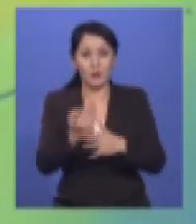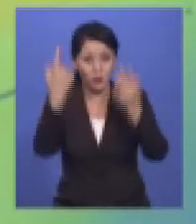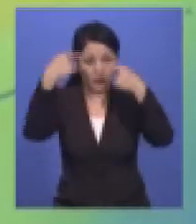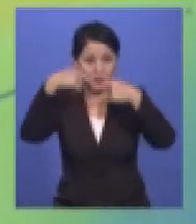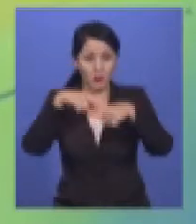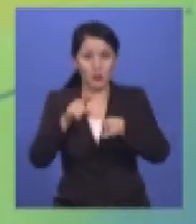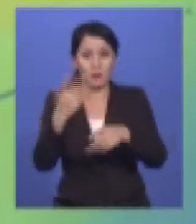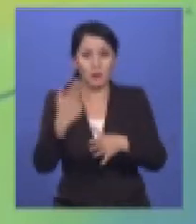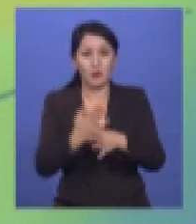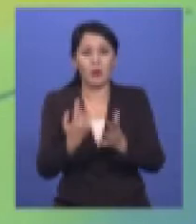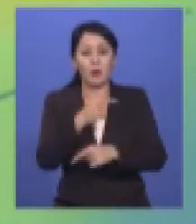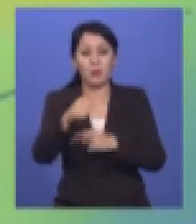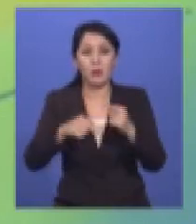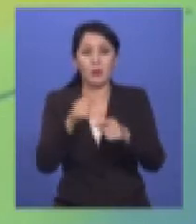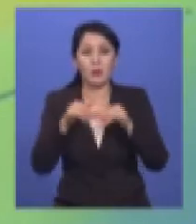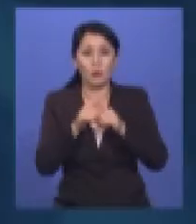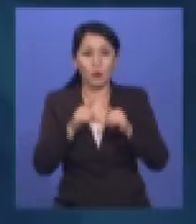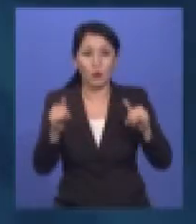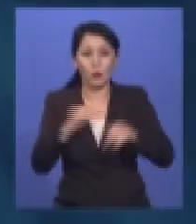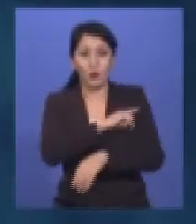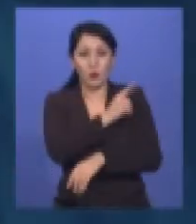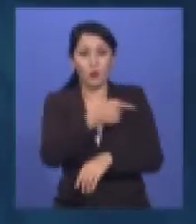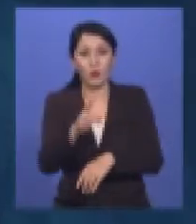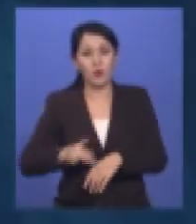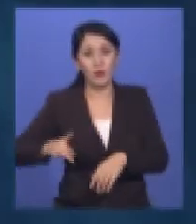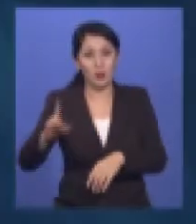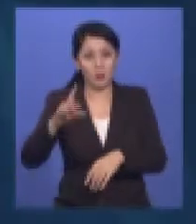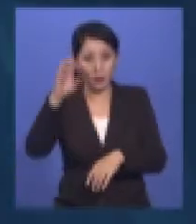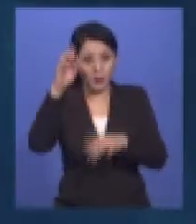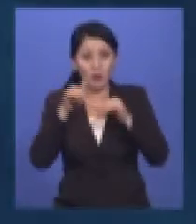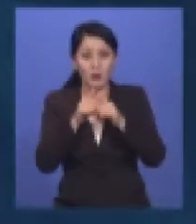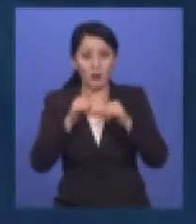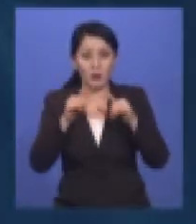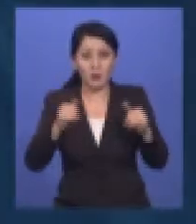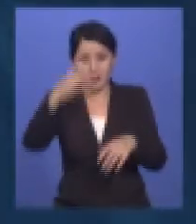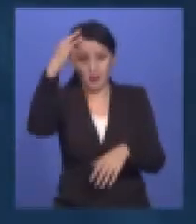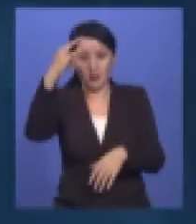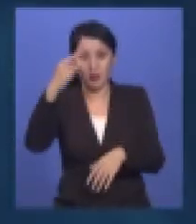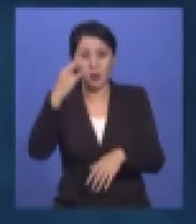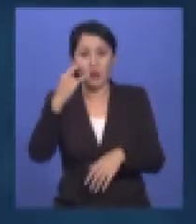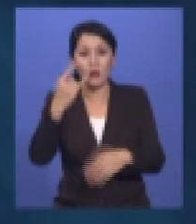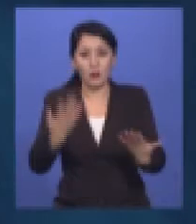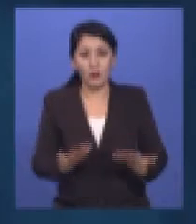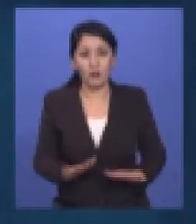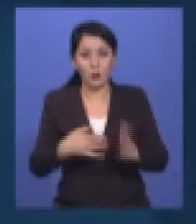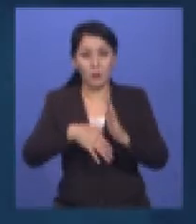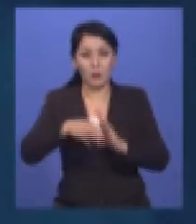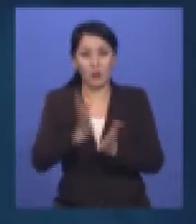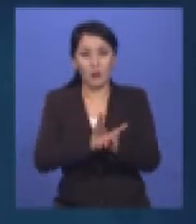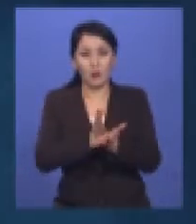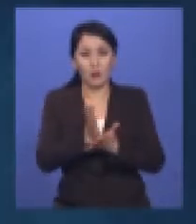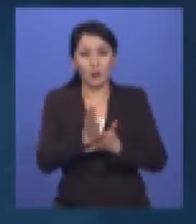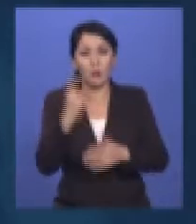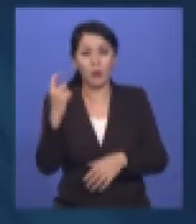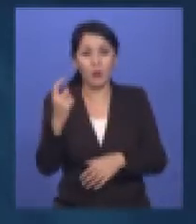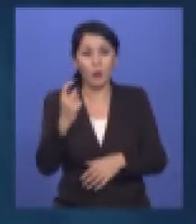есебінен технологиялық серпіліс, кәсіпкерлікті дамыту, қуатты өңірлер ел дамуының драйвері, қазақстандықтардың әл-ауқатын арттыруға бағытталған